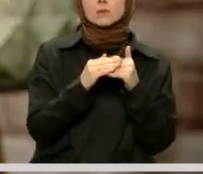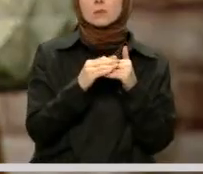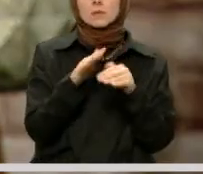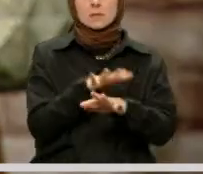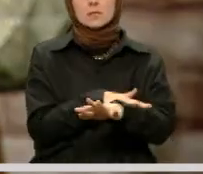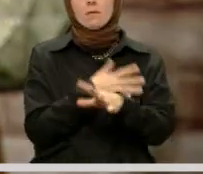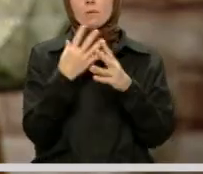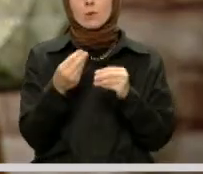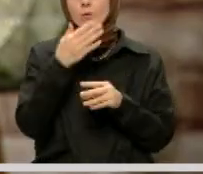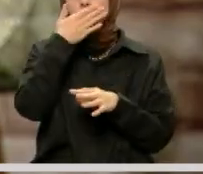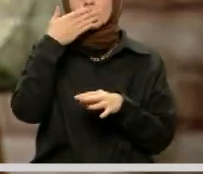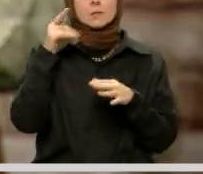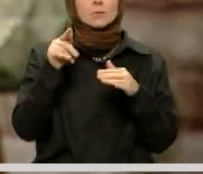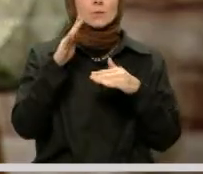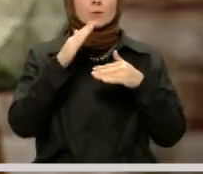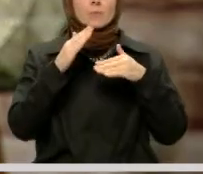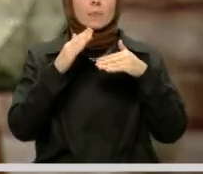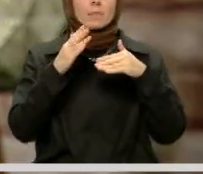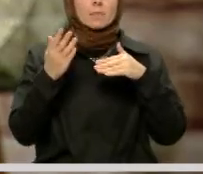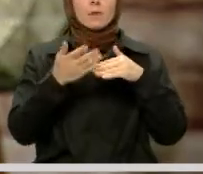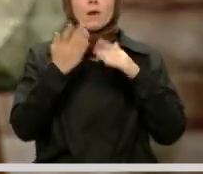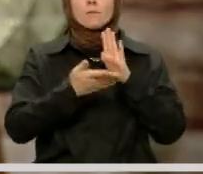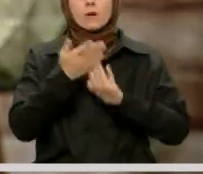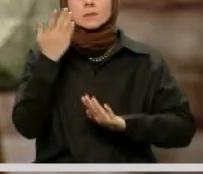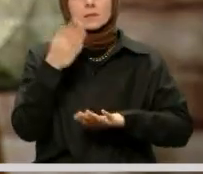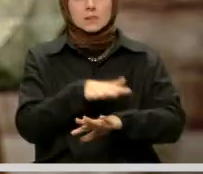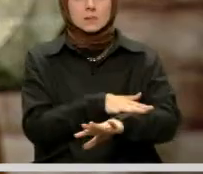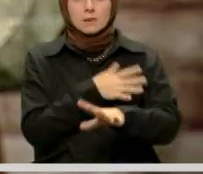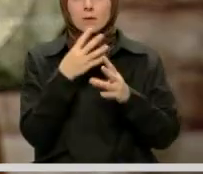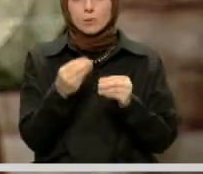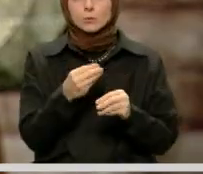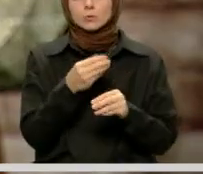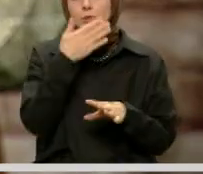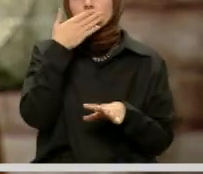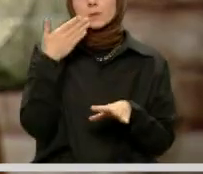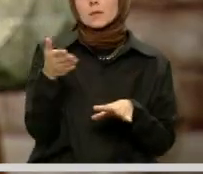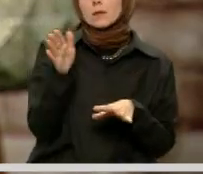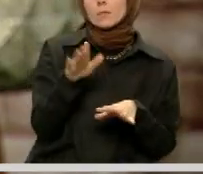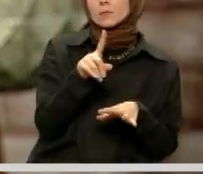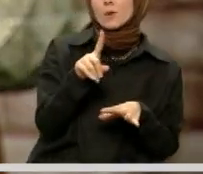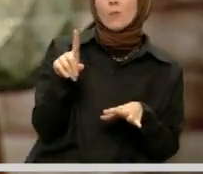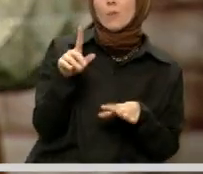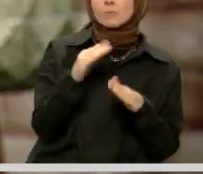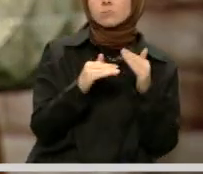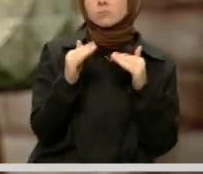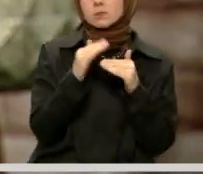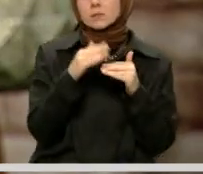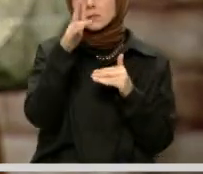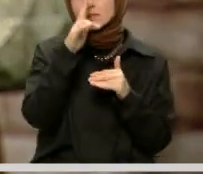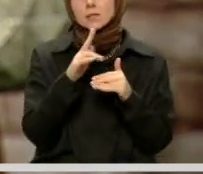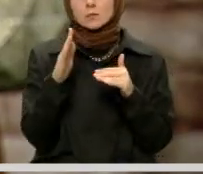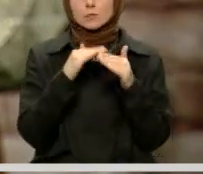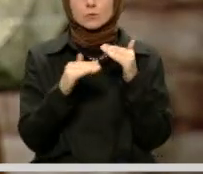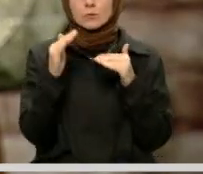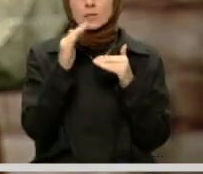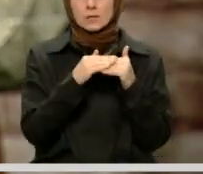bu daha da katlanarak, yani normal hayatta, normal Ramazan'ın dışında zaten 10 katından 700 katına kadar katlanarak yazılıyordu